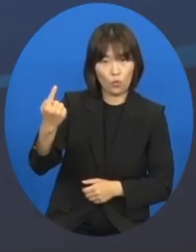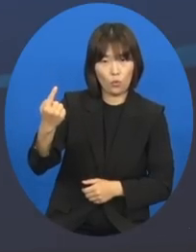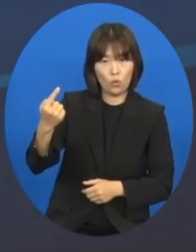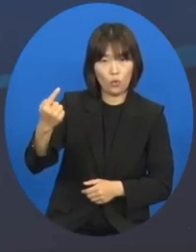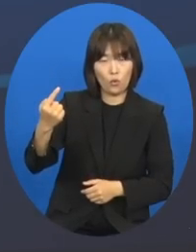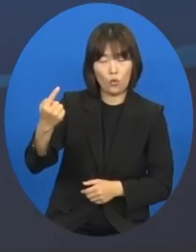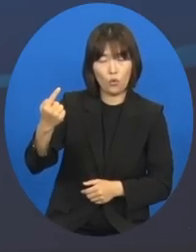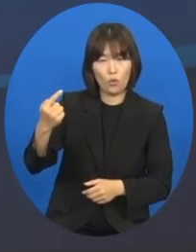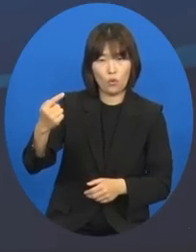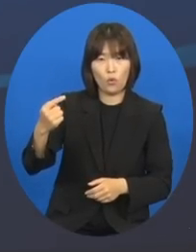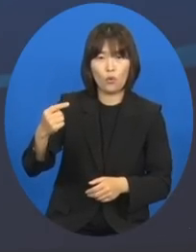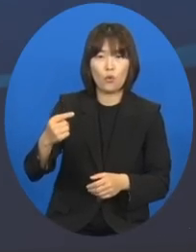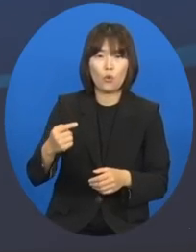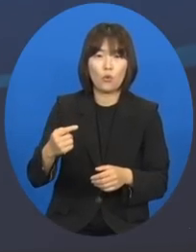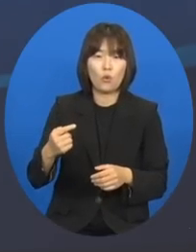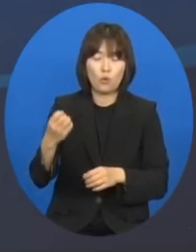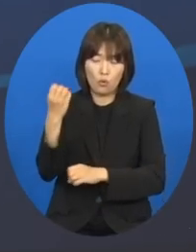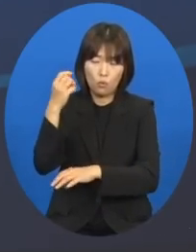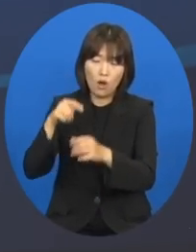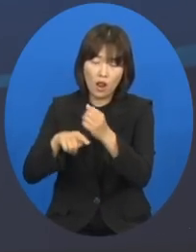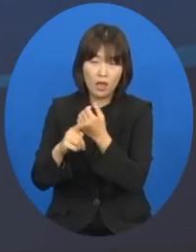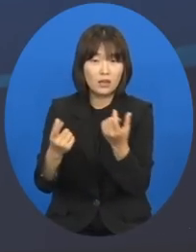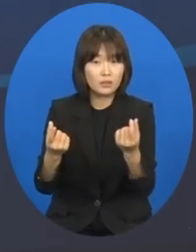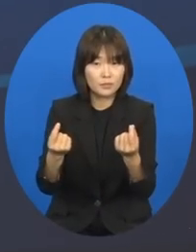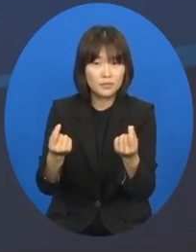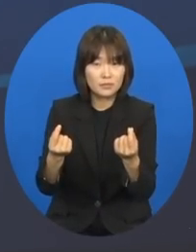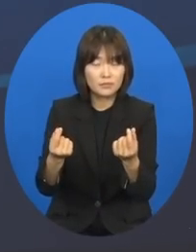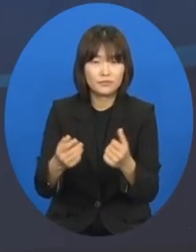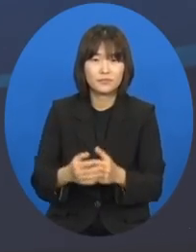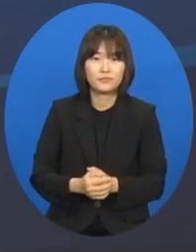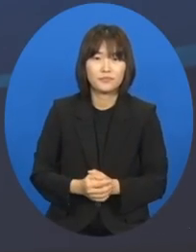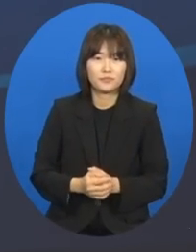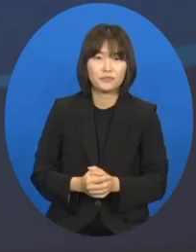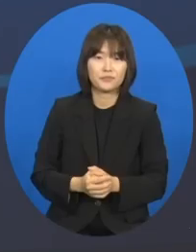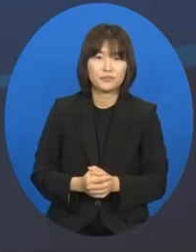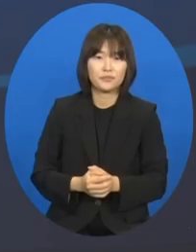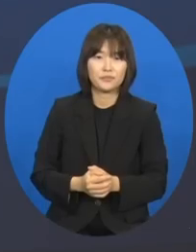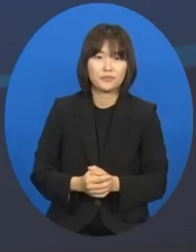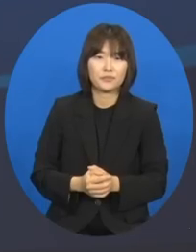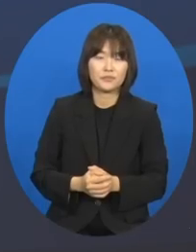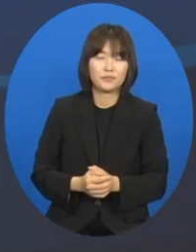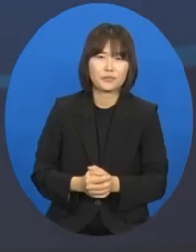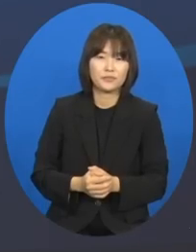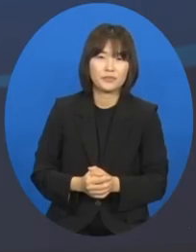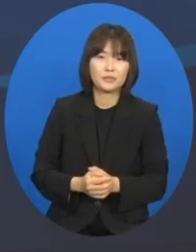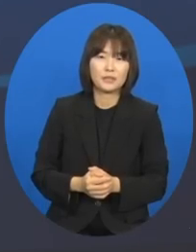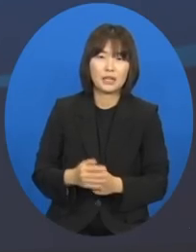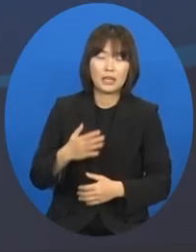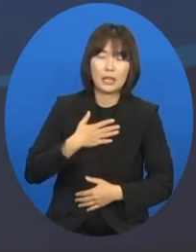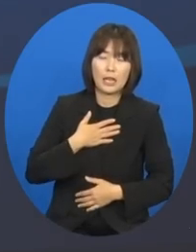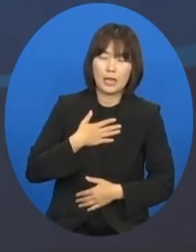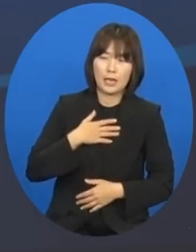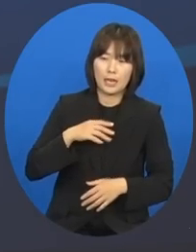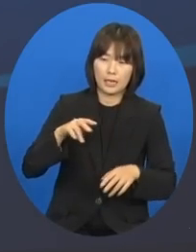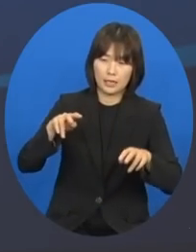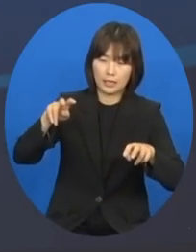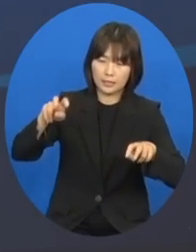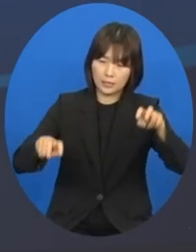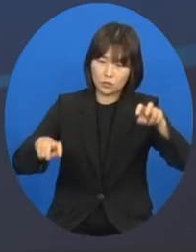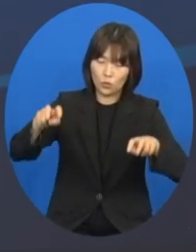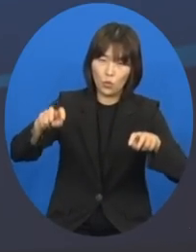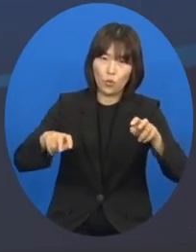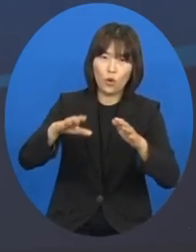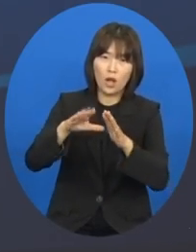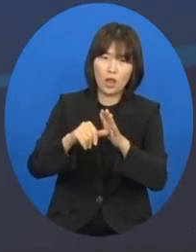아 내가 겸손하게 뒤로 물러나겠다 그러면 오르막이 되잖아요 그런데 내가 교만하게 앞으로 올라가겠다 그러면